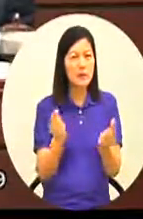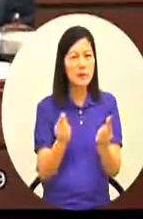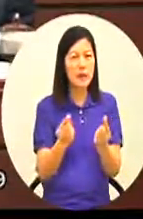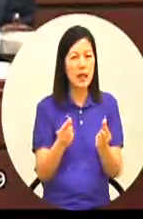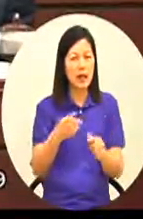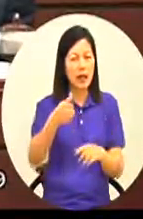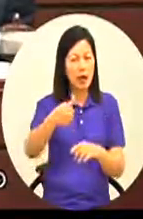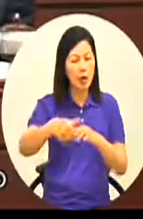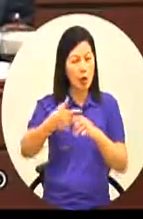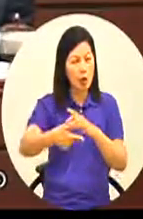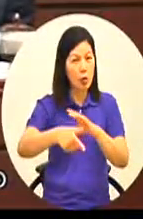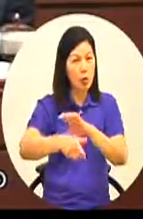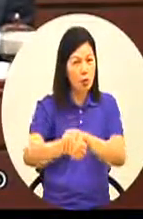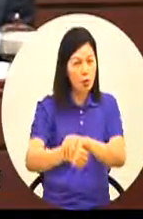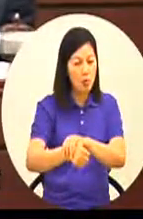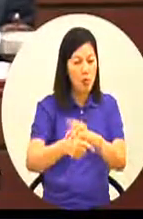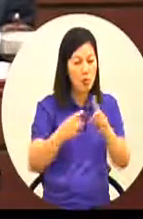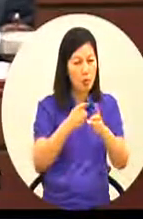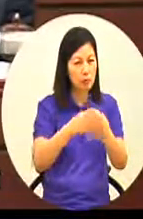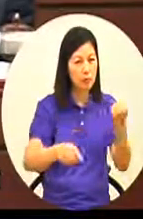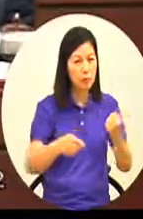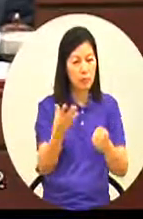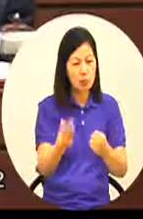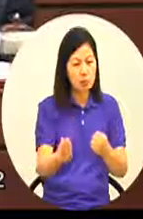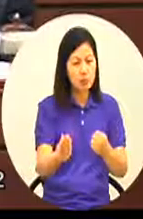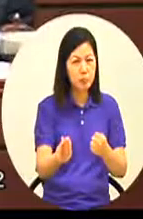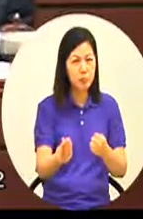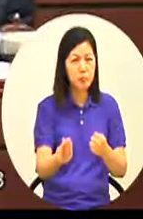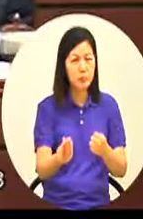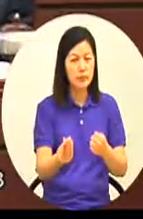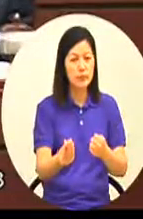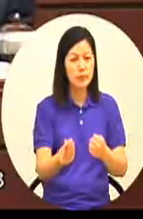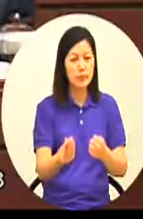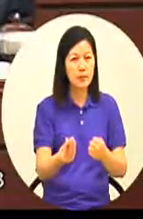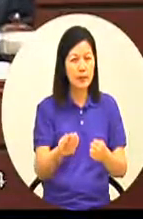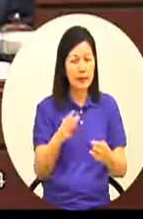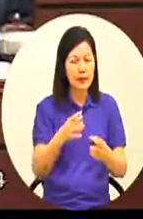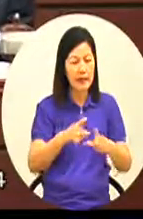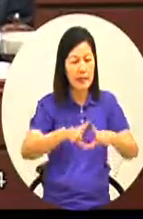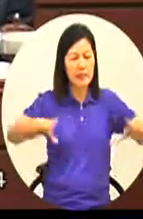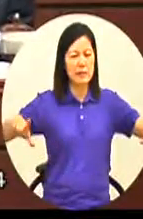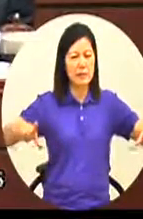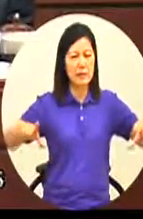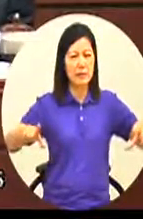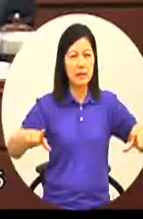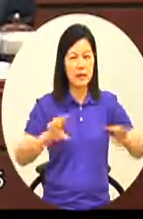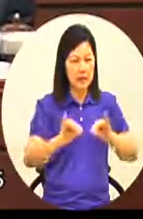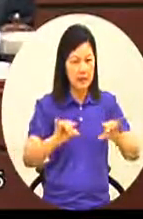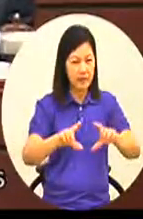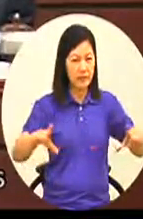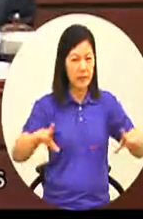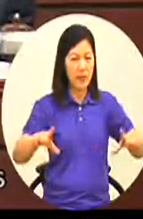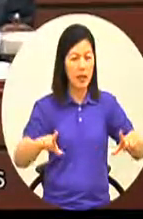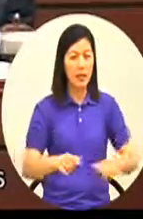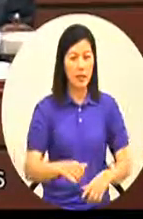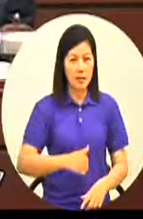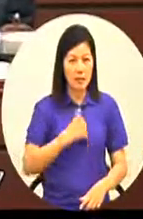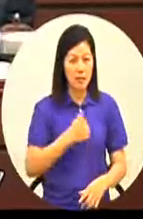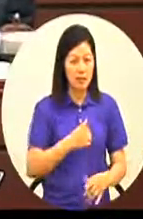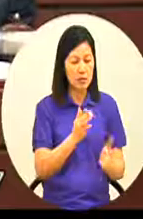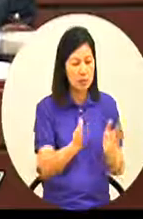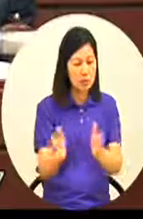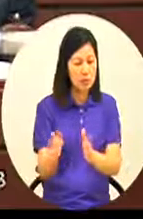龟，啊，可能他人数很少哈，刚才公姐讲在六龟，他人数很少，但是他的范围很大，所以其实我们在处理